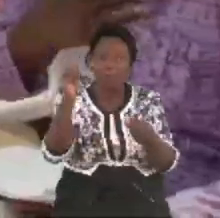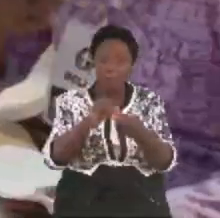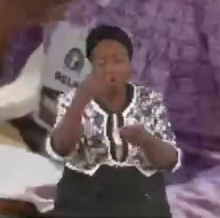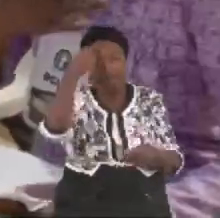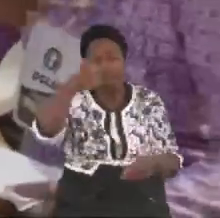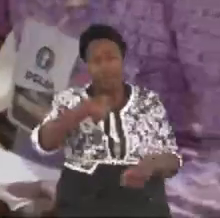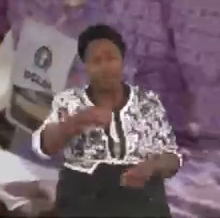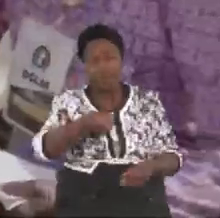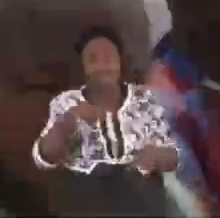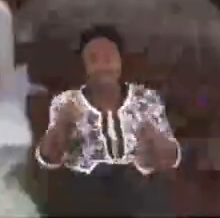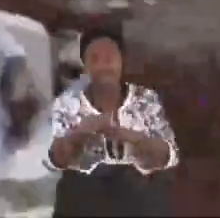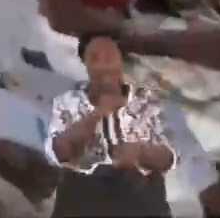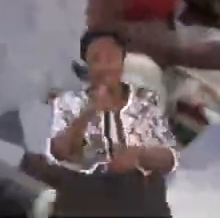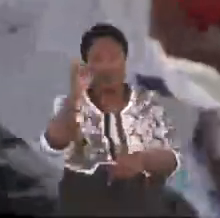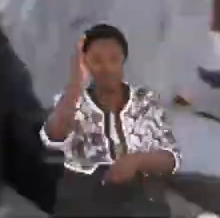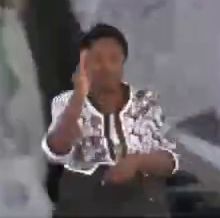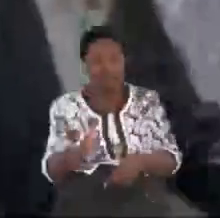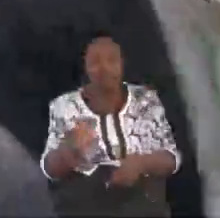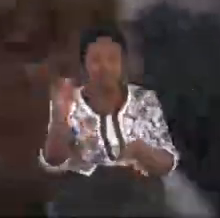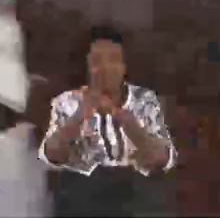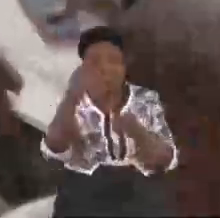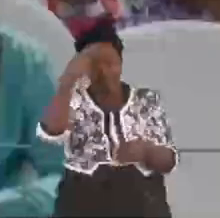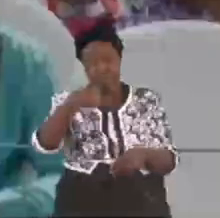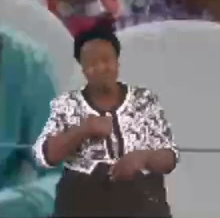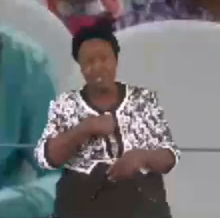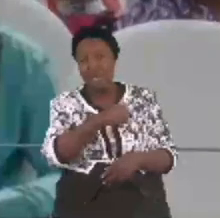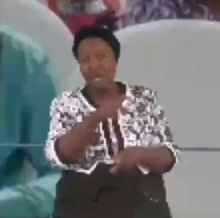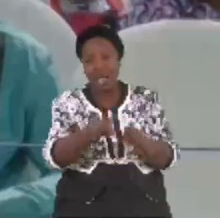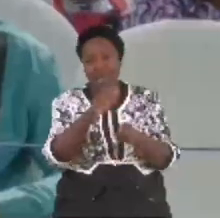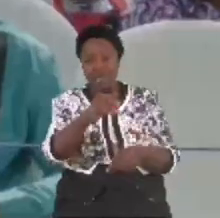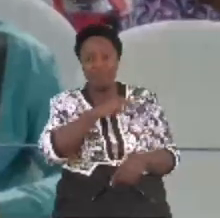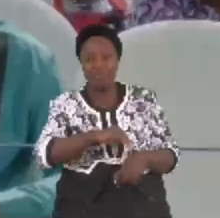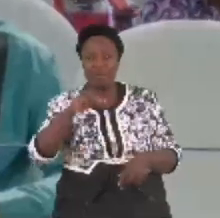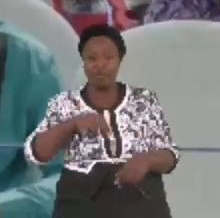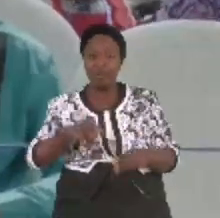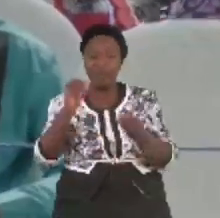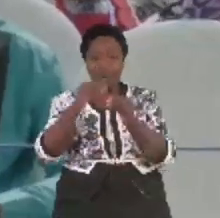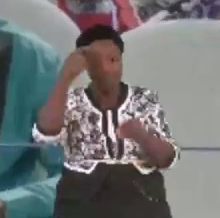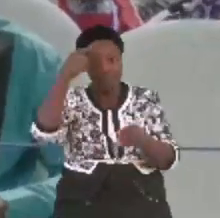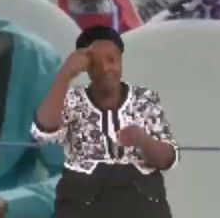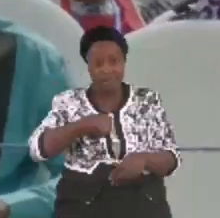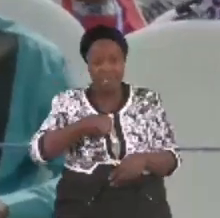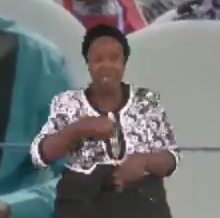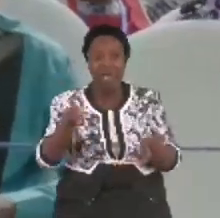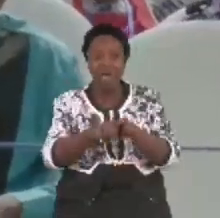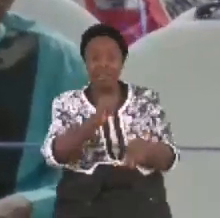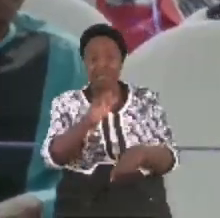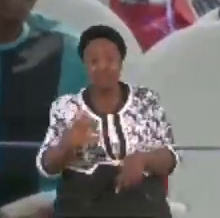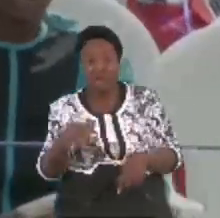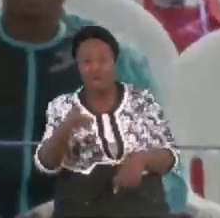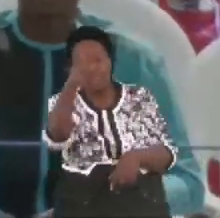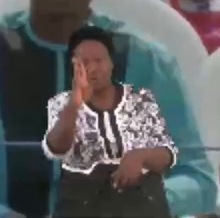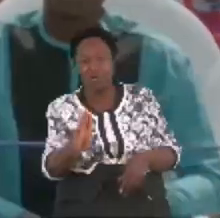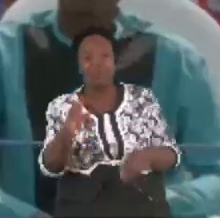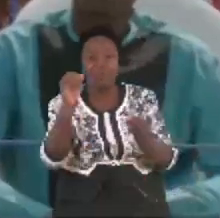Comme ministre, plus pour moi. En tant que membre, plus pour moi. En tant qu'enfant de Dieu, plus pour